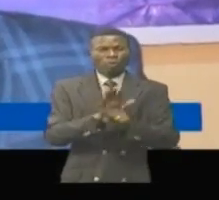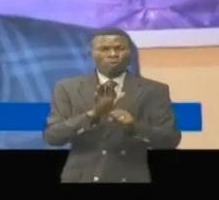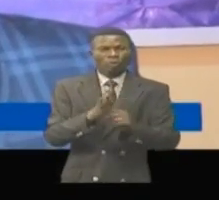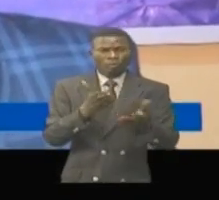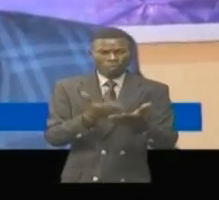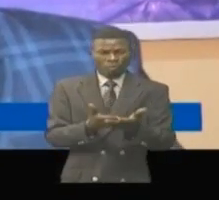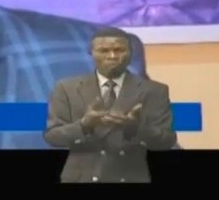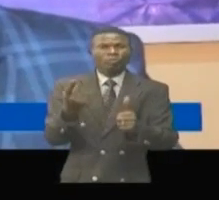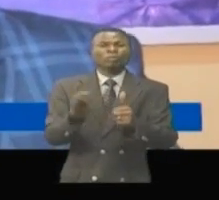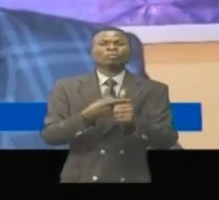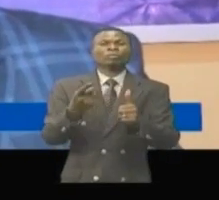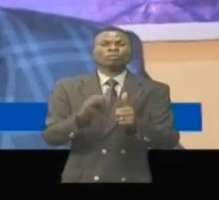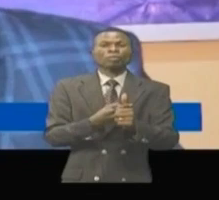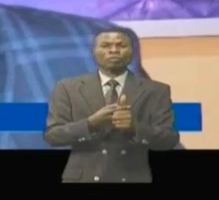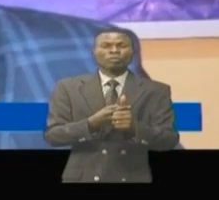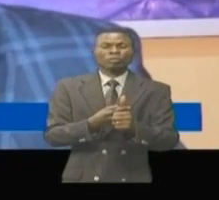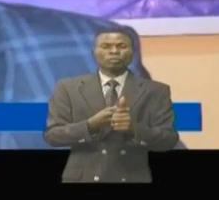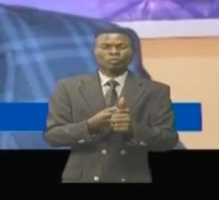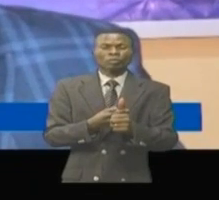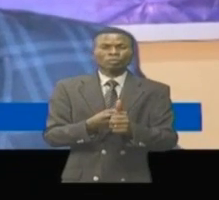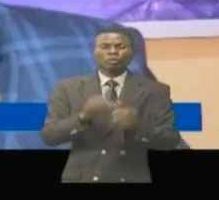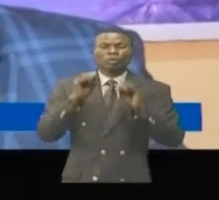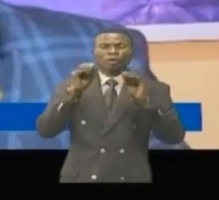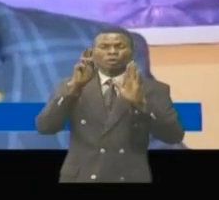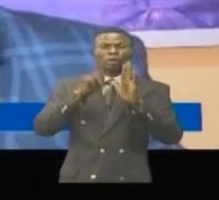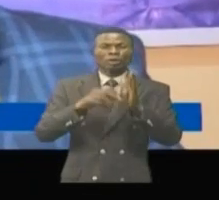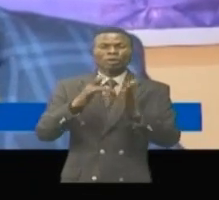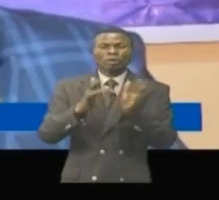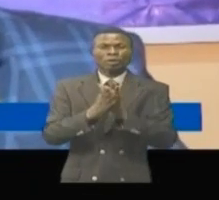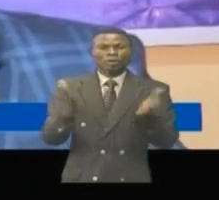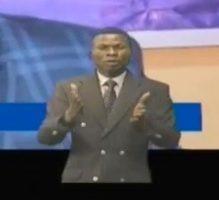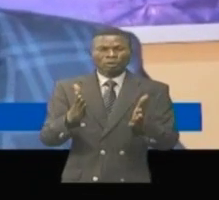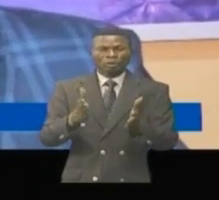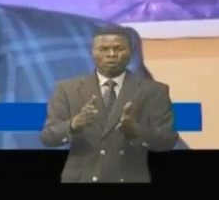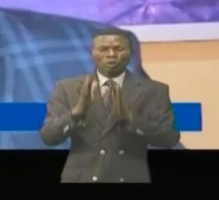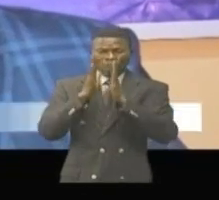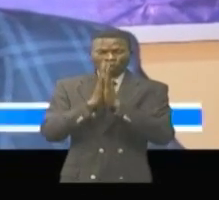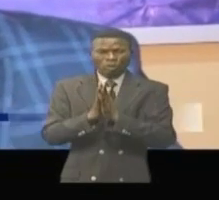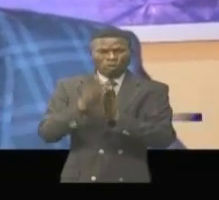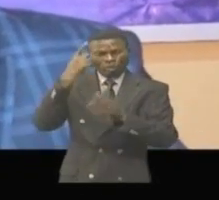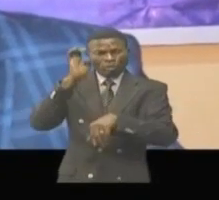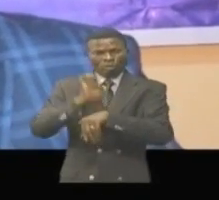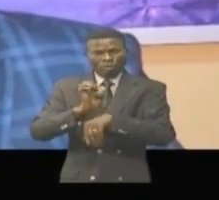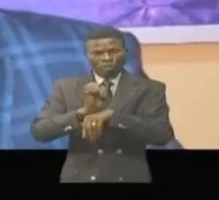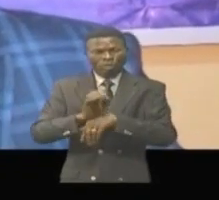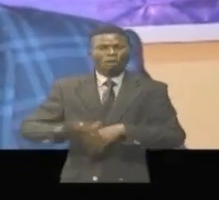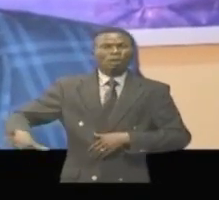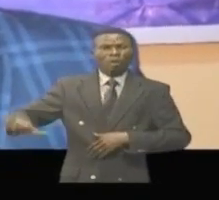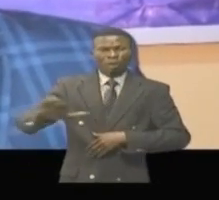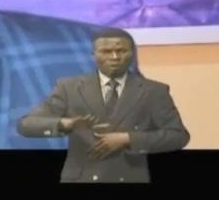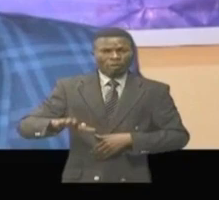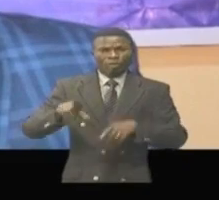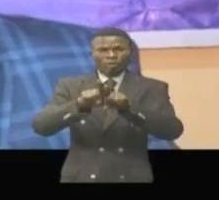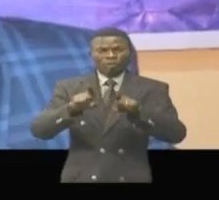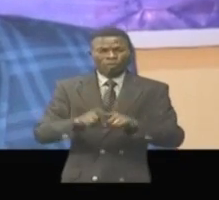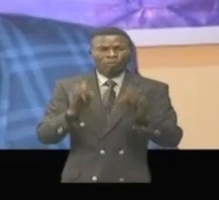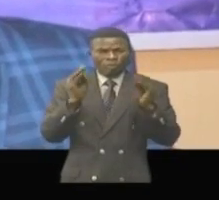entre autres les enseignements bibliques, intercession pour l'Église, la nation, la